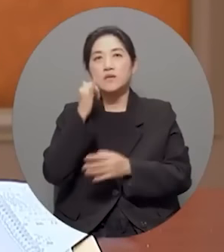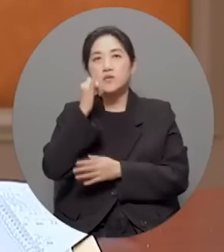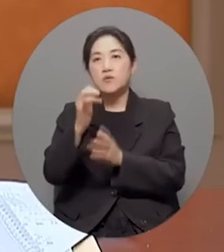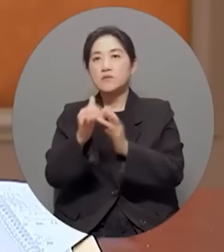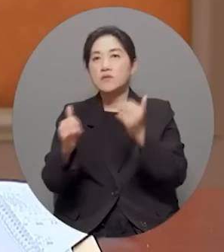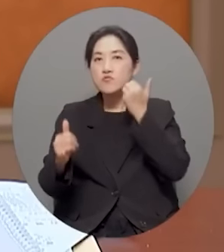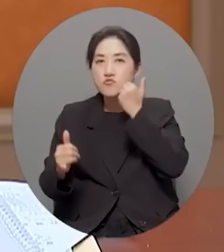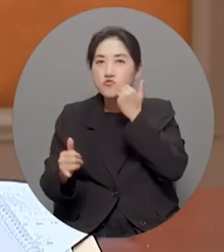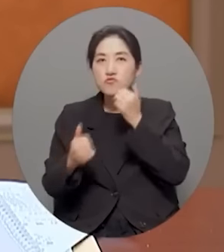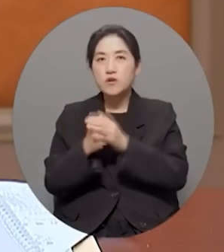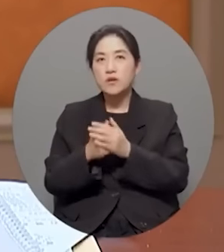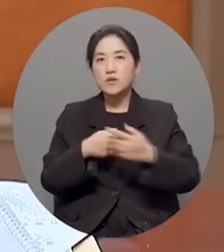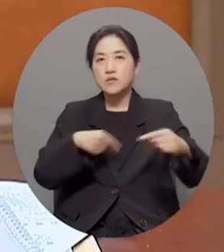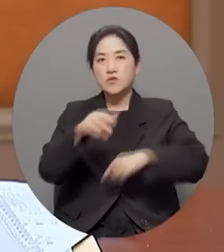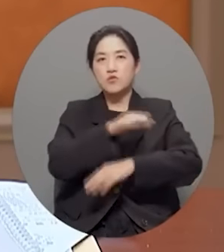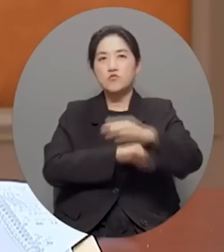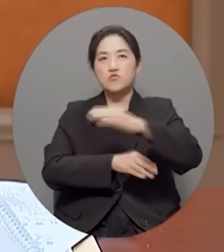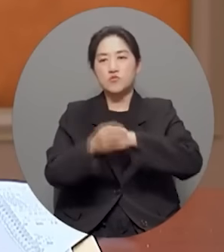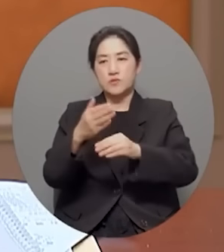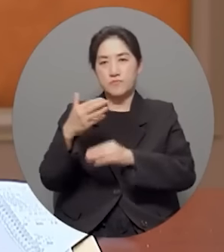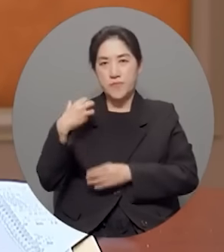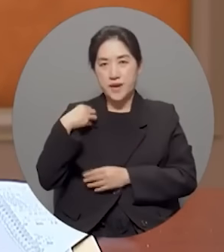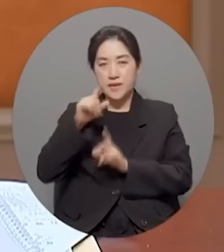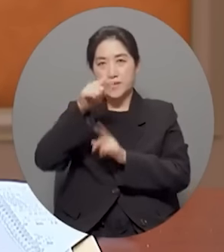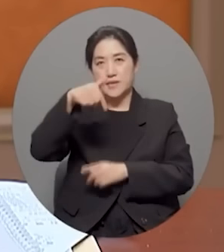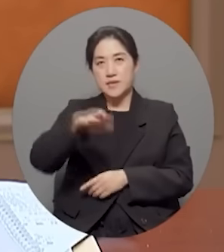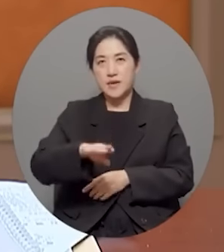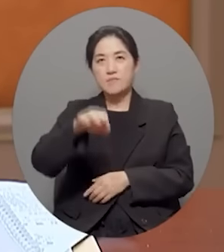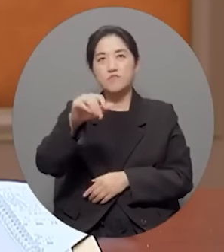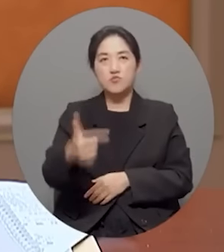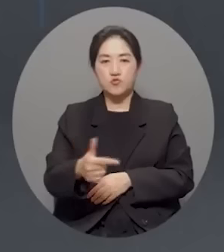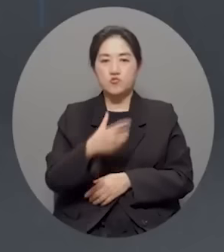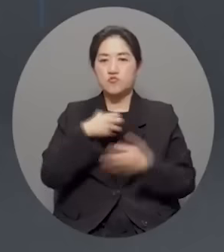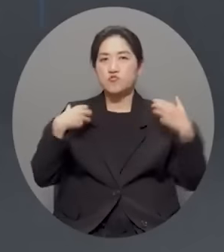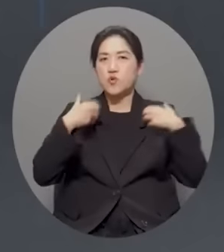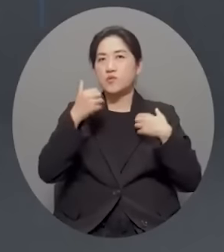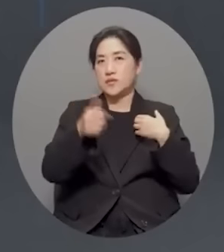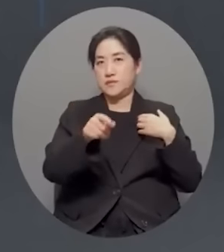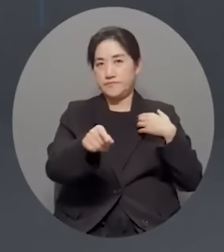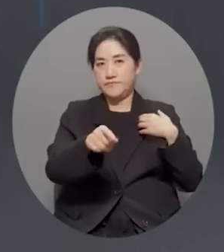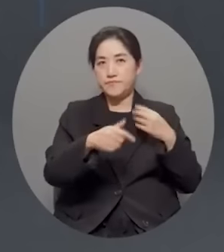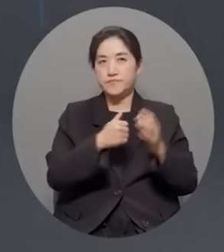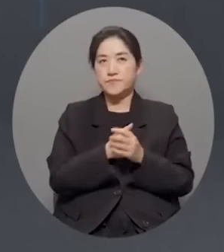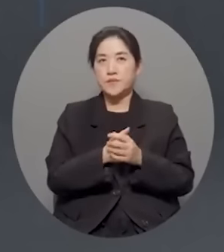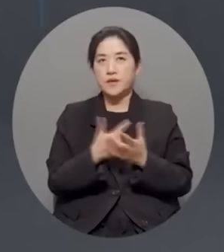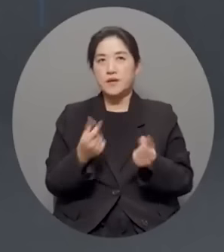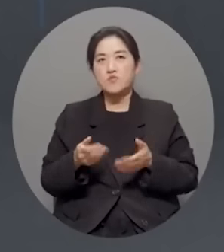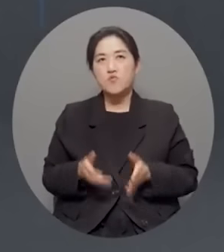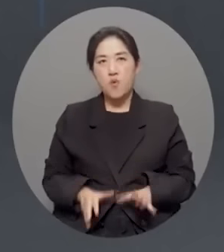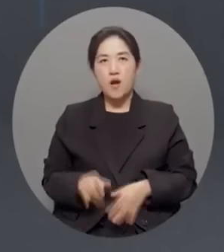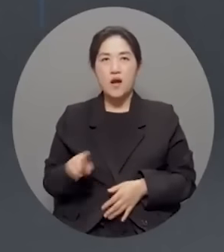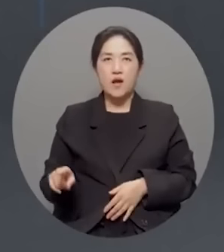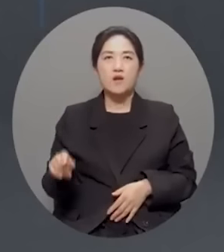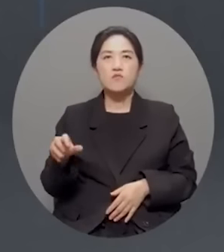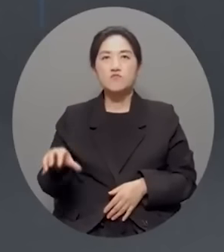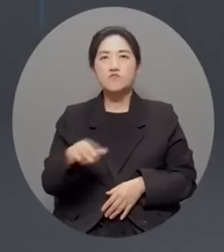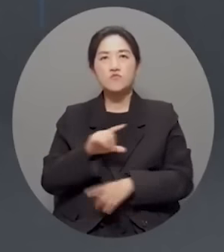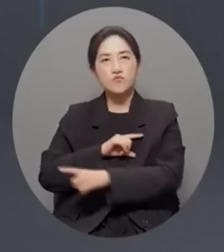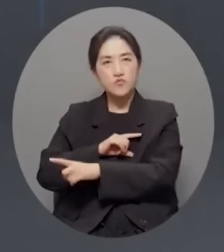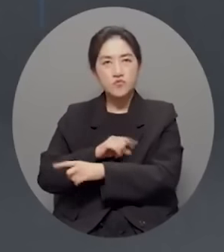사람은 정치 중립 의무가 있는 이갑준 구청장이었습니다. 내 같은 고향인데 주변에 그